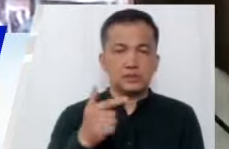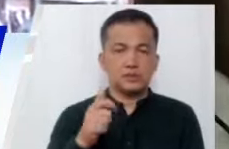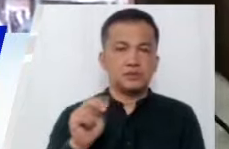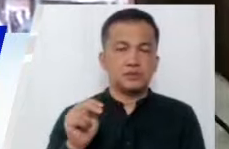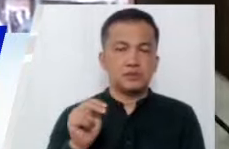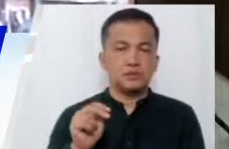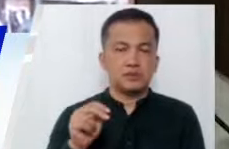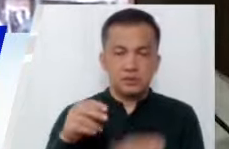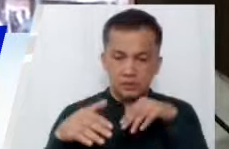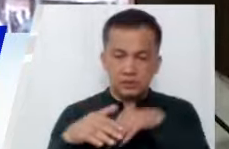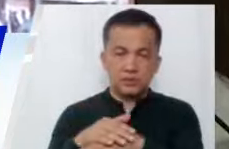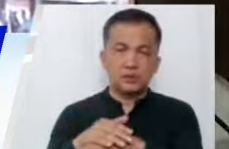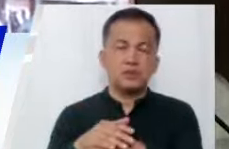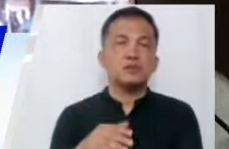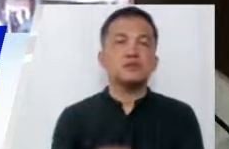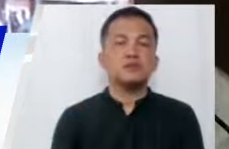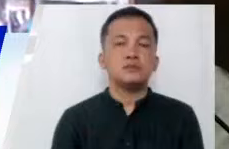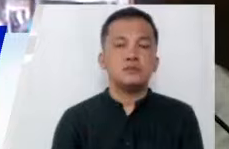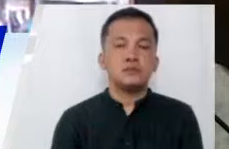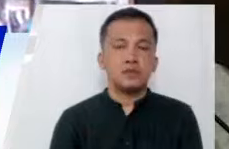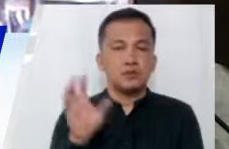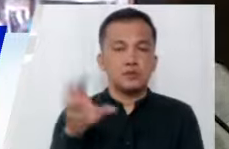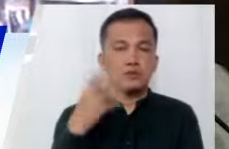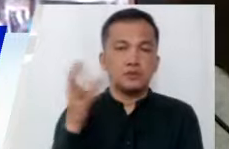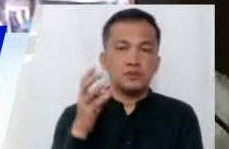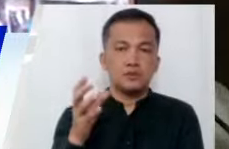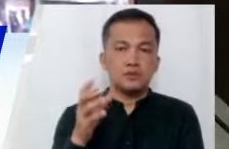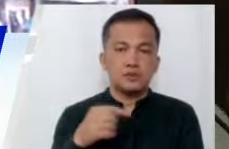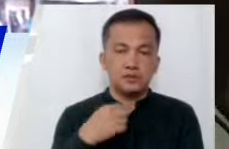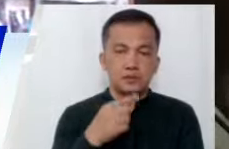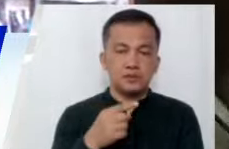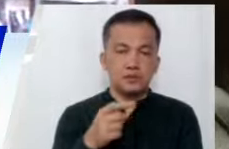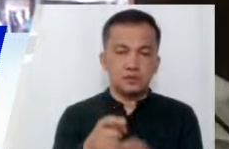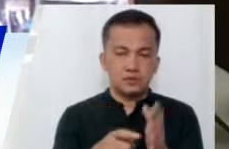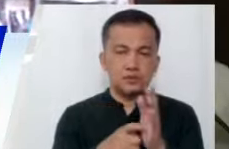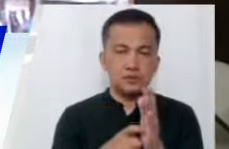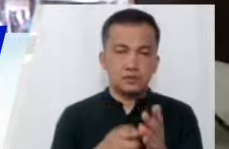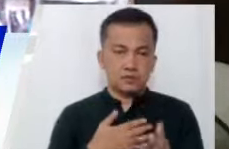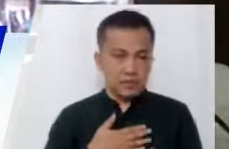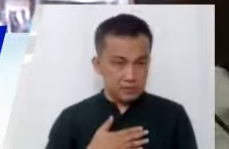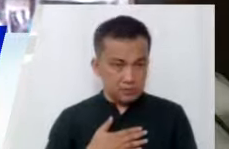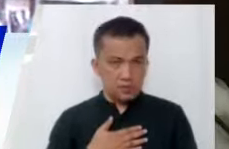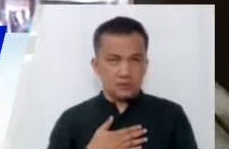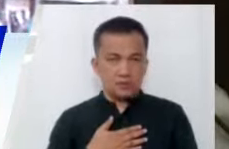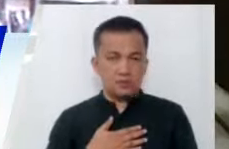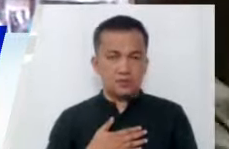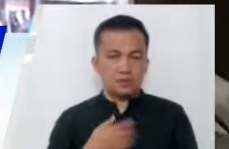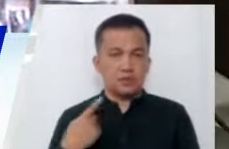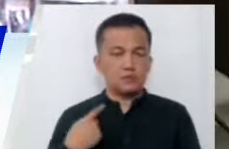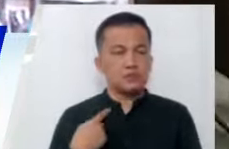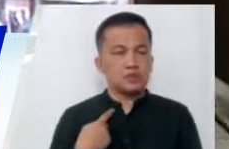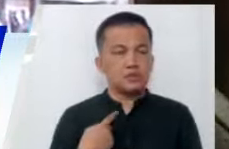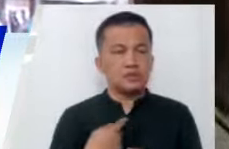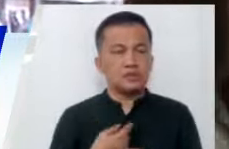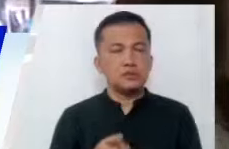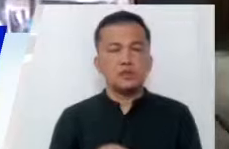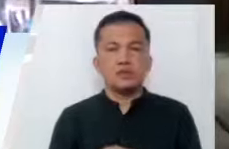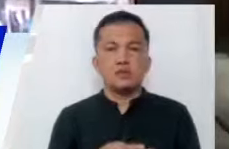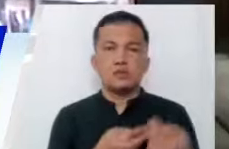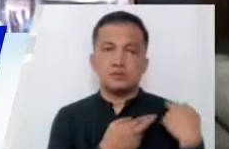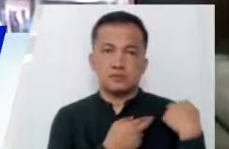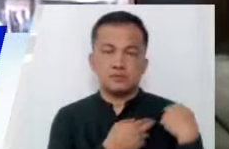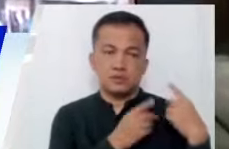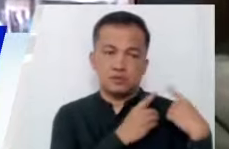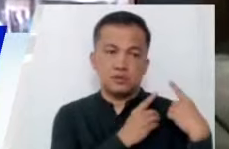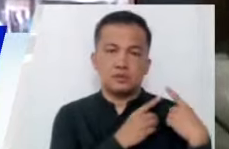nung ambulansya nila, which is a requirement on my part dahil nakatali ho yung kamay ko, yung doktor po ang pinapasok natin.